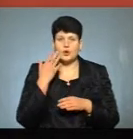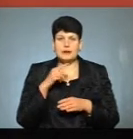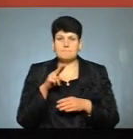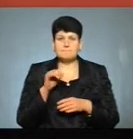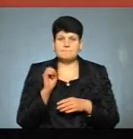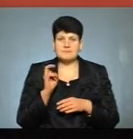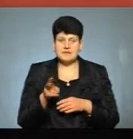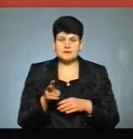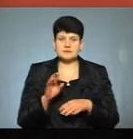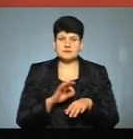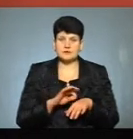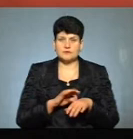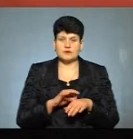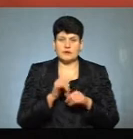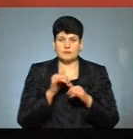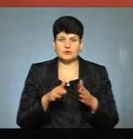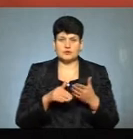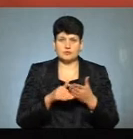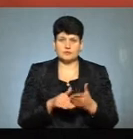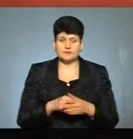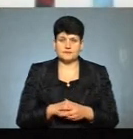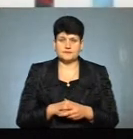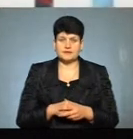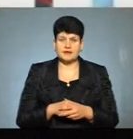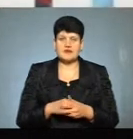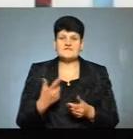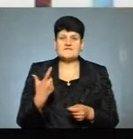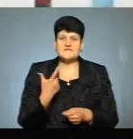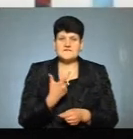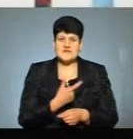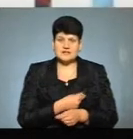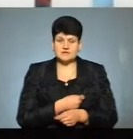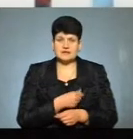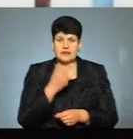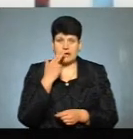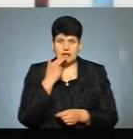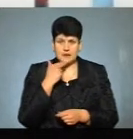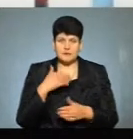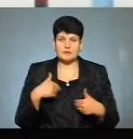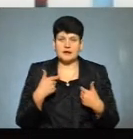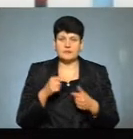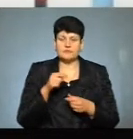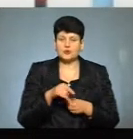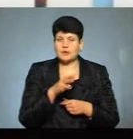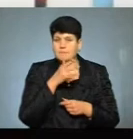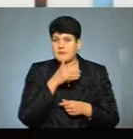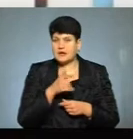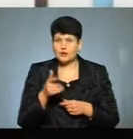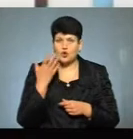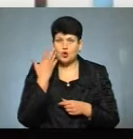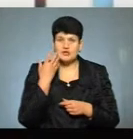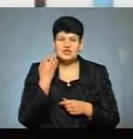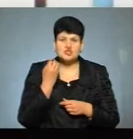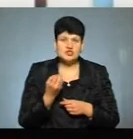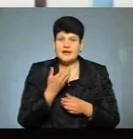принципі, вакцина може не допомогти? Вакцинуватися від грипу ми радимо в той період, коли ще не